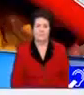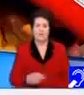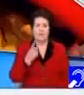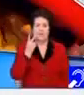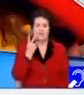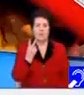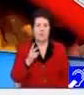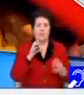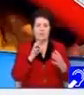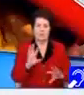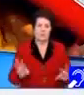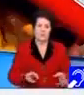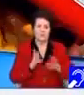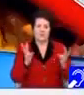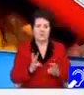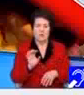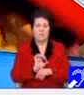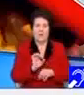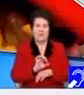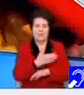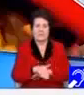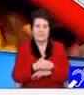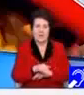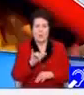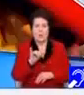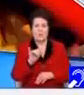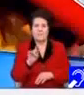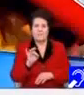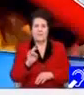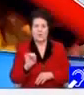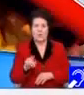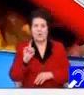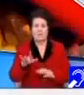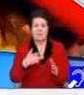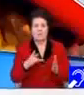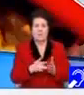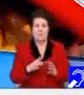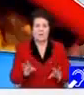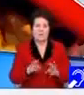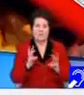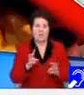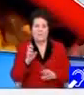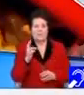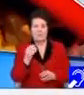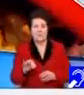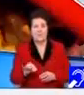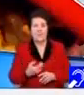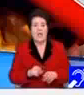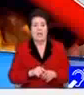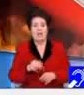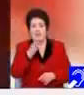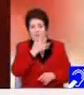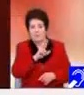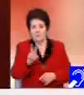Două autobuze au luat foc într-o parcare de pe strada Uzinelor din localitatea Băcioi. Incendiul a izbucnit azi noapte în jurul orei 2. La